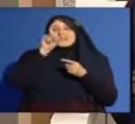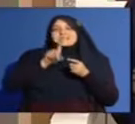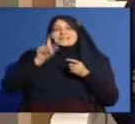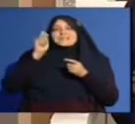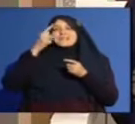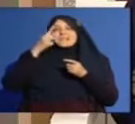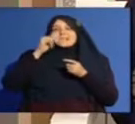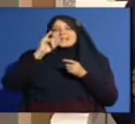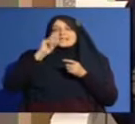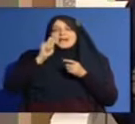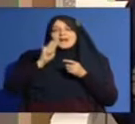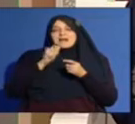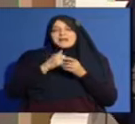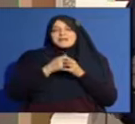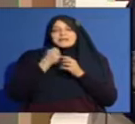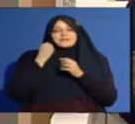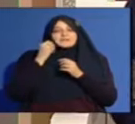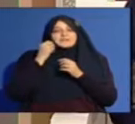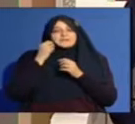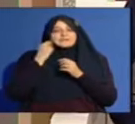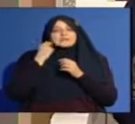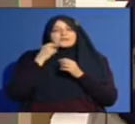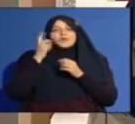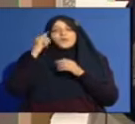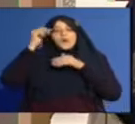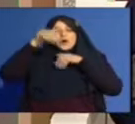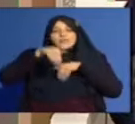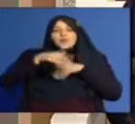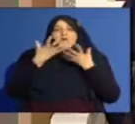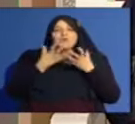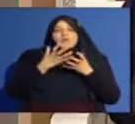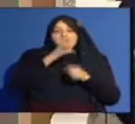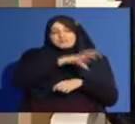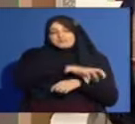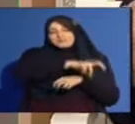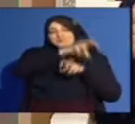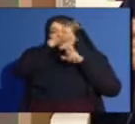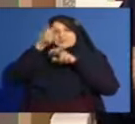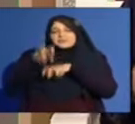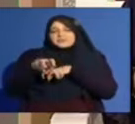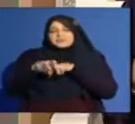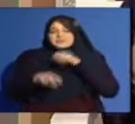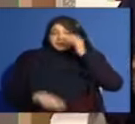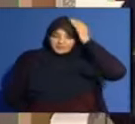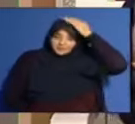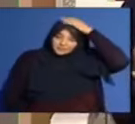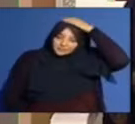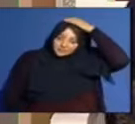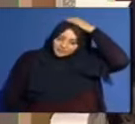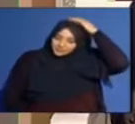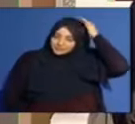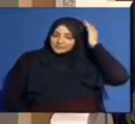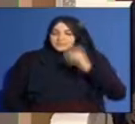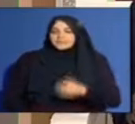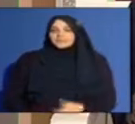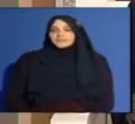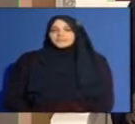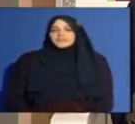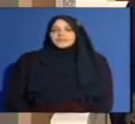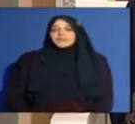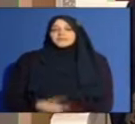باللي شيخها وعجوزتها توفى ودفنهم في فرنسا وخافت أنهم يلحقوا المرحلة الإجراء تاع حرق